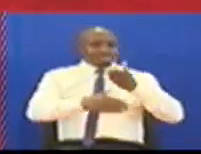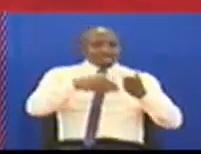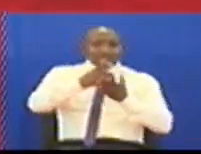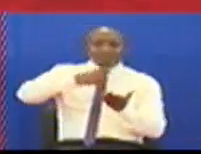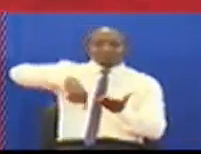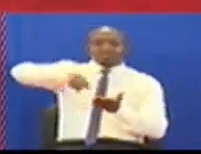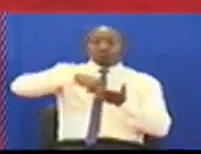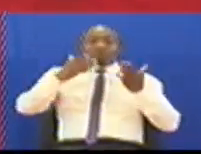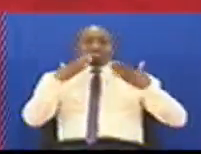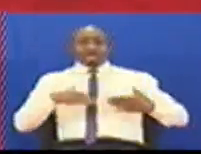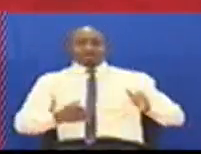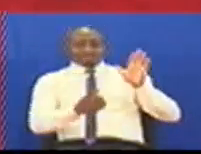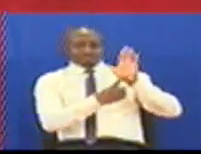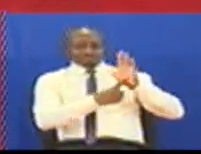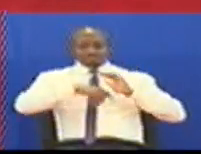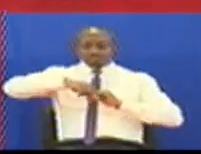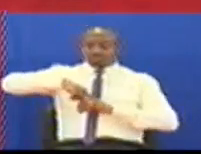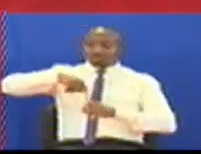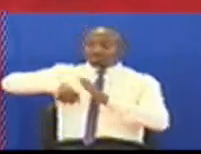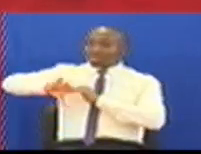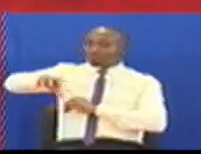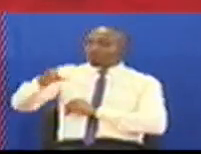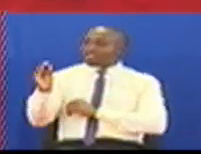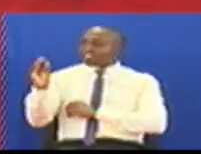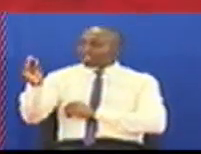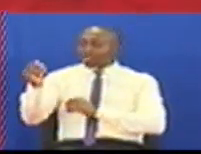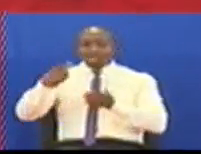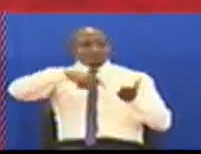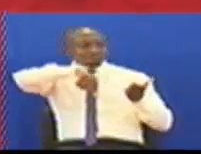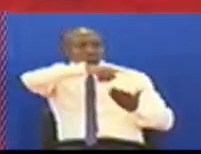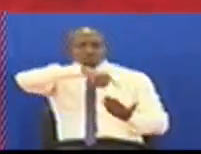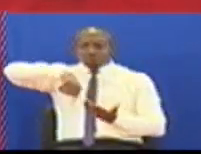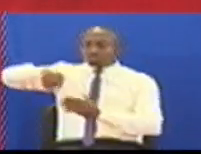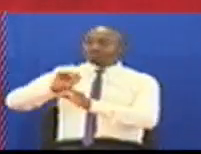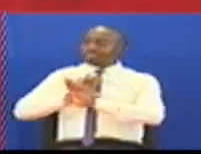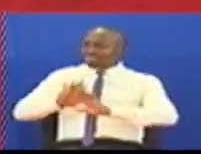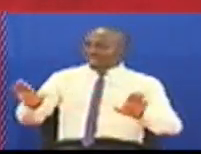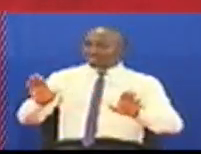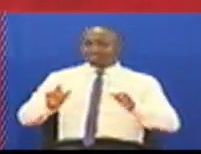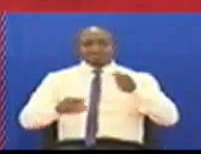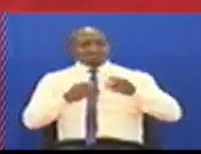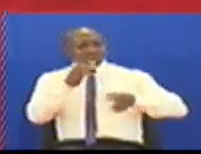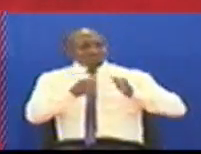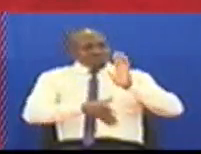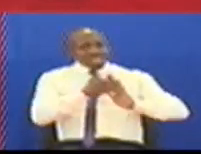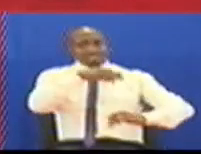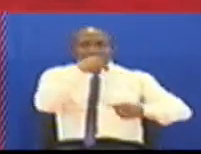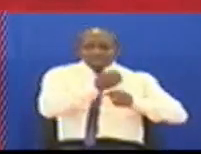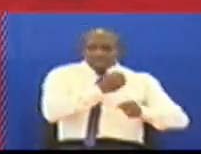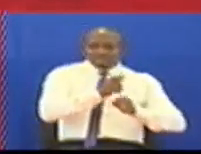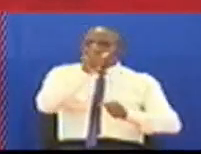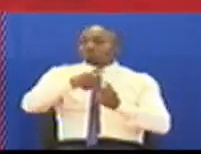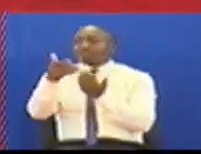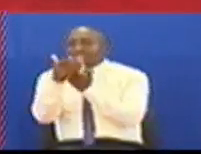6 katika mkoa wa Shinyanga. Vituo hivyo vimekamilika na vinafanya kazi na wananchi